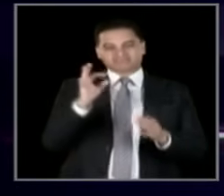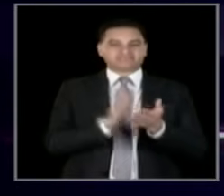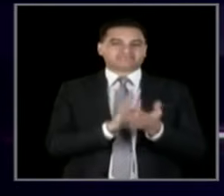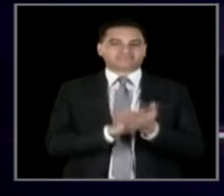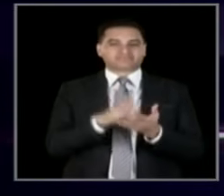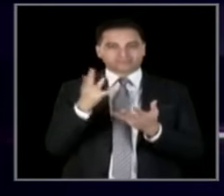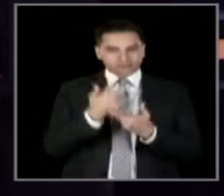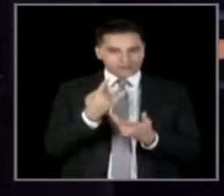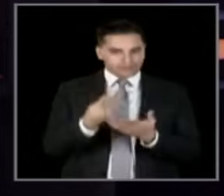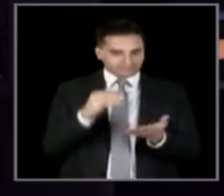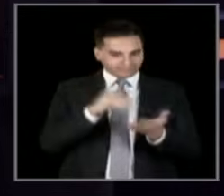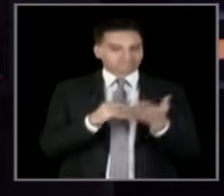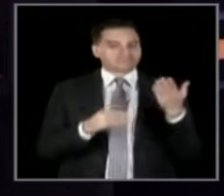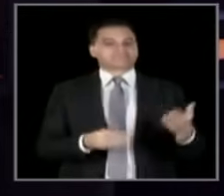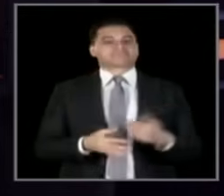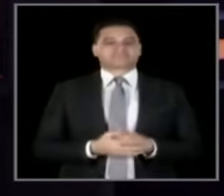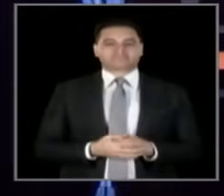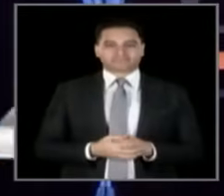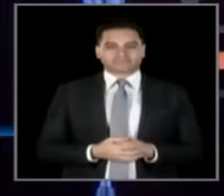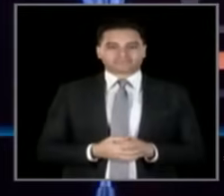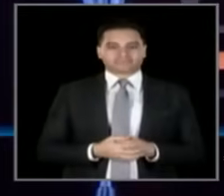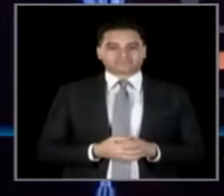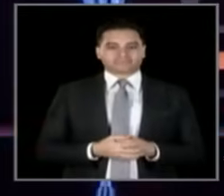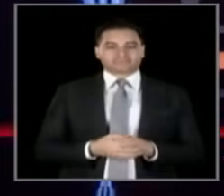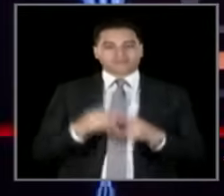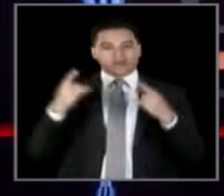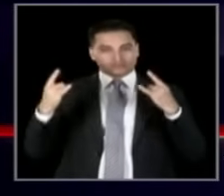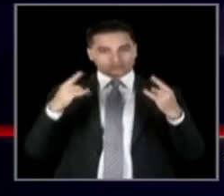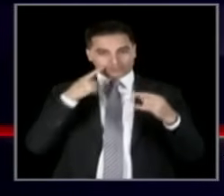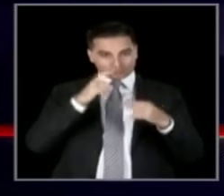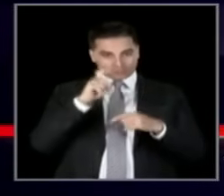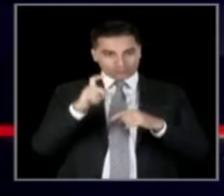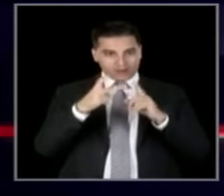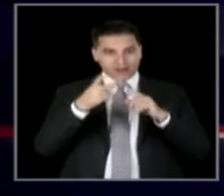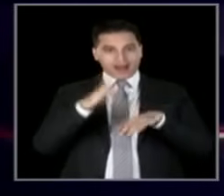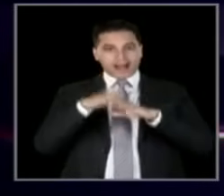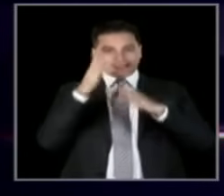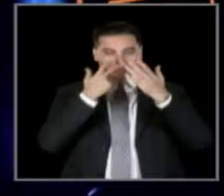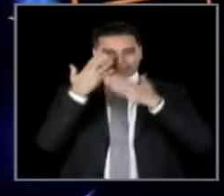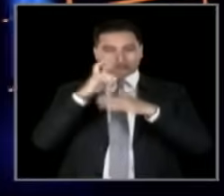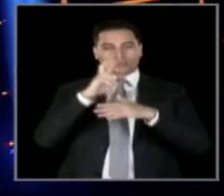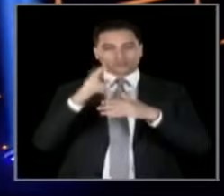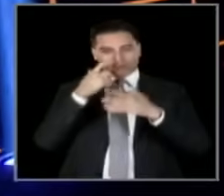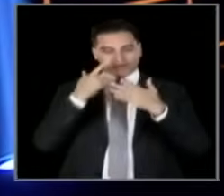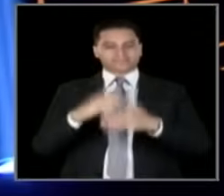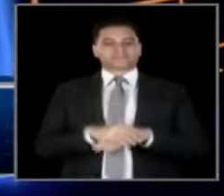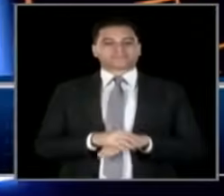نقط. النتيجة 10-10. راهبات الأرمن تاريخ وسؤال.